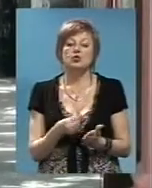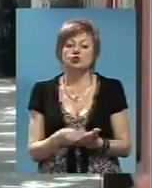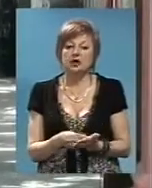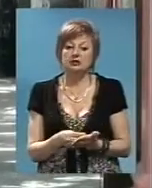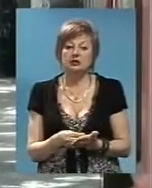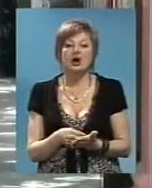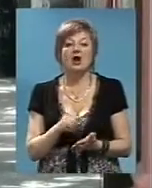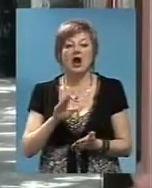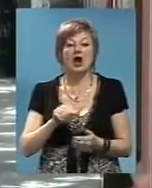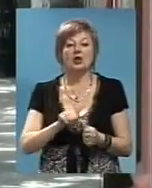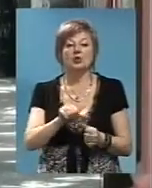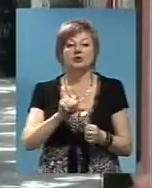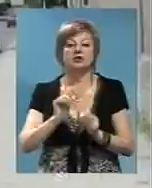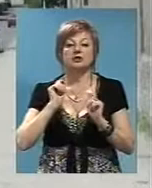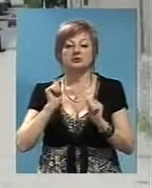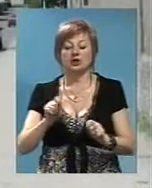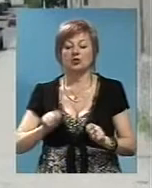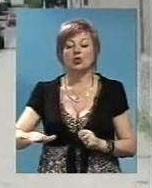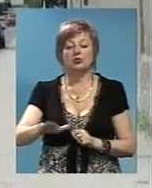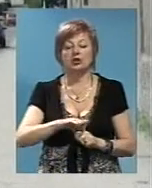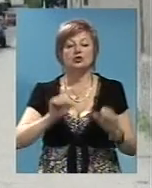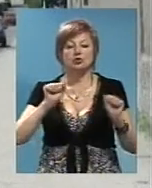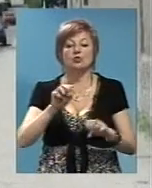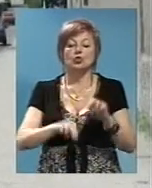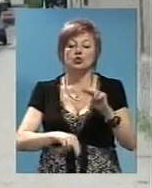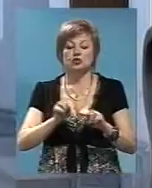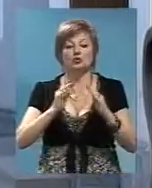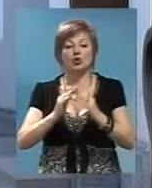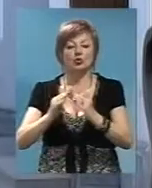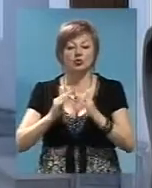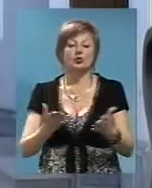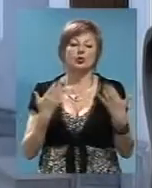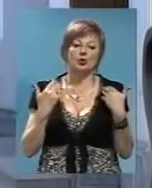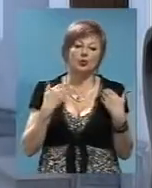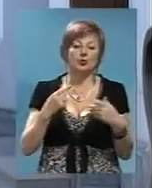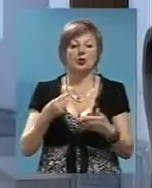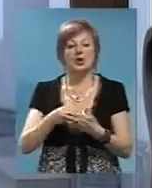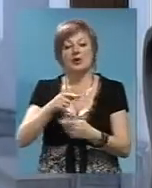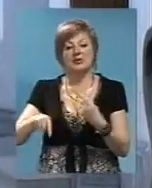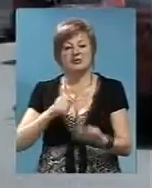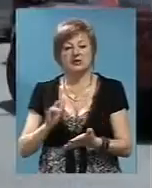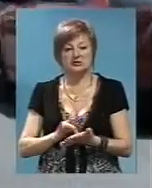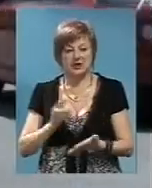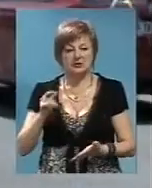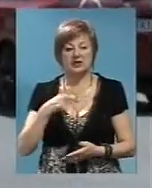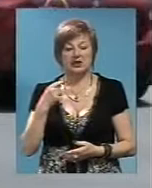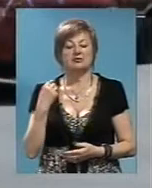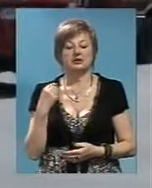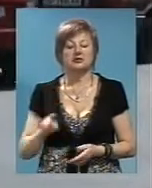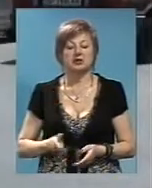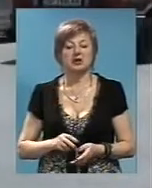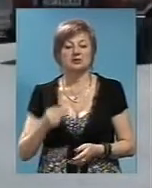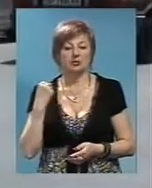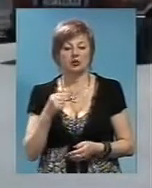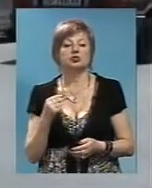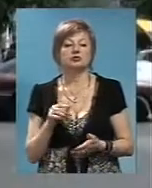боку містам дає додаткову територію, де можна будувати житло, зону відпочинку, бізнес-центри. Говорить директор Запорізького центру розвитку